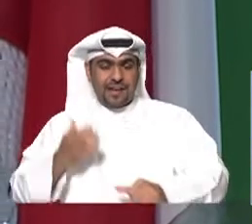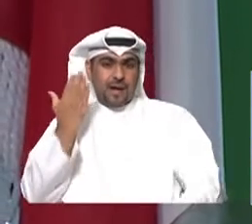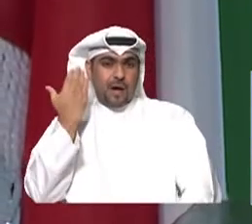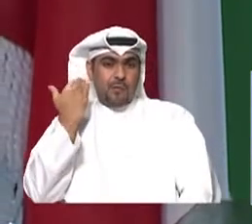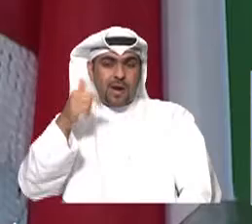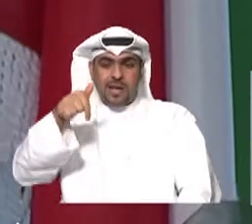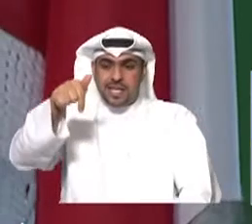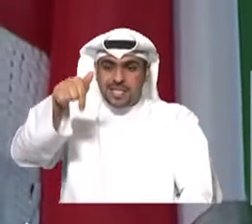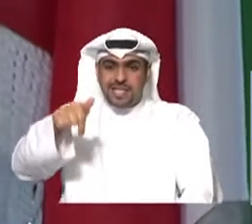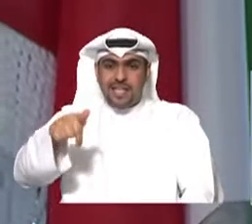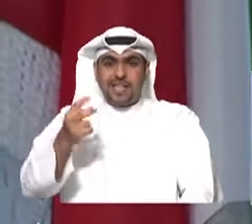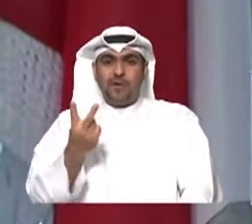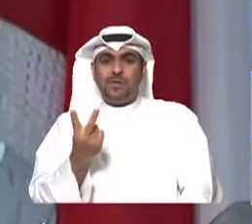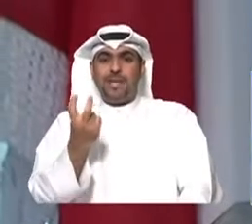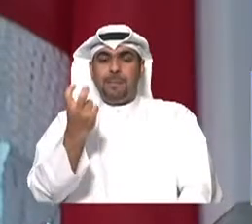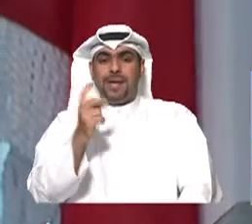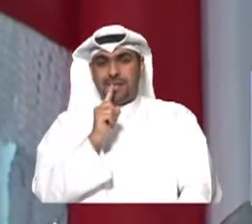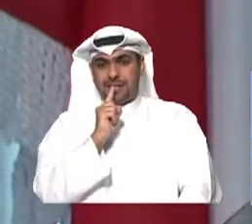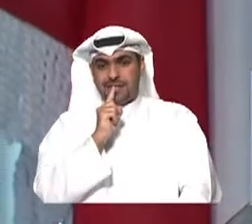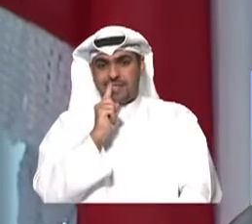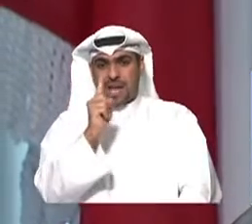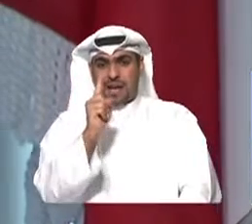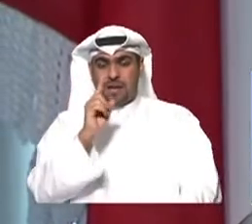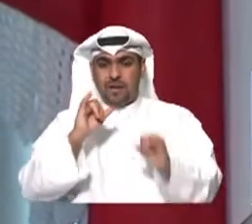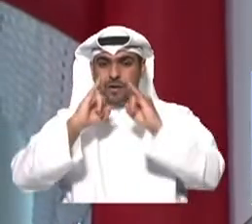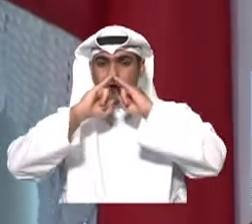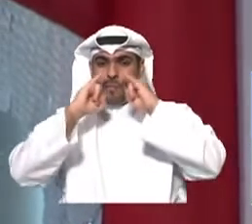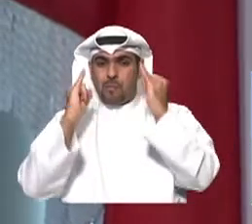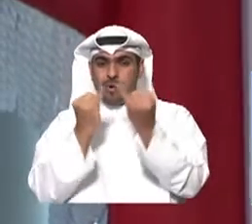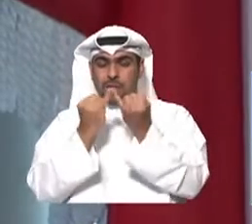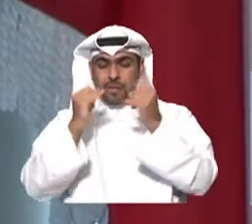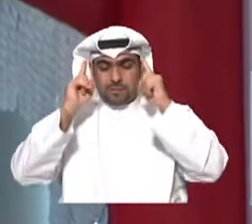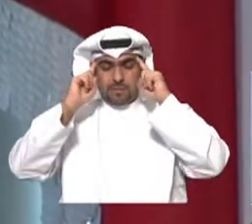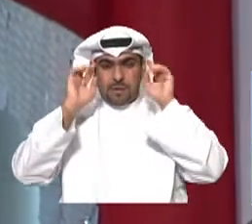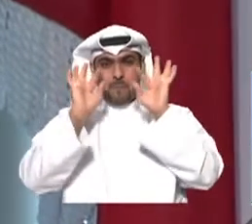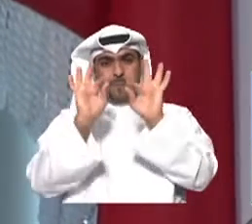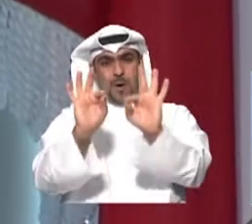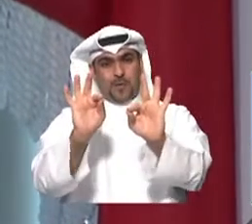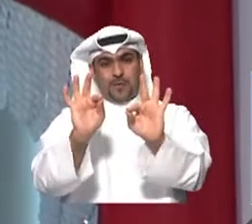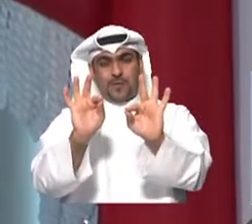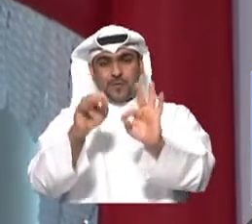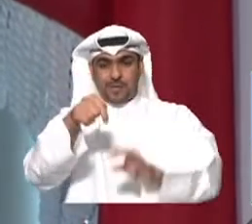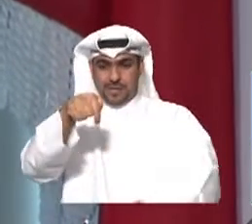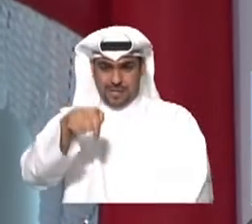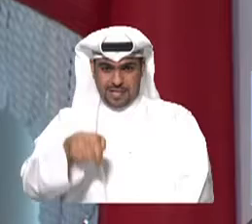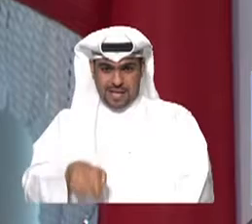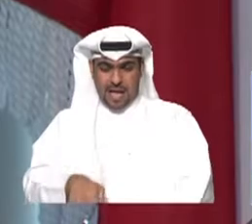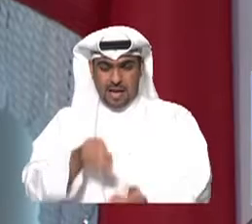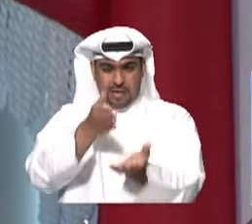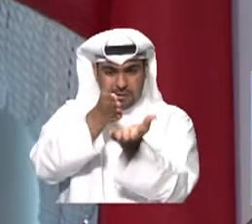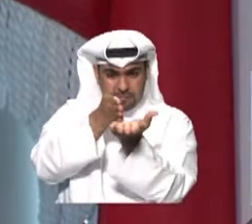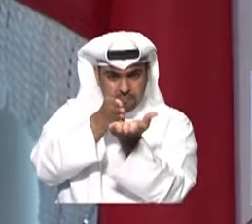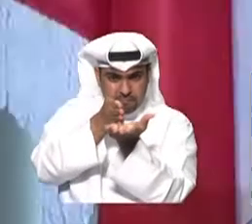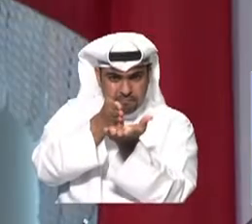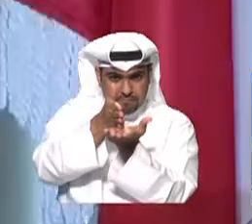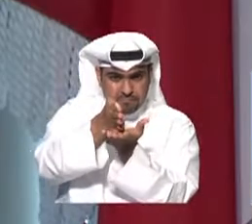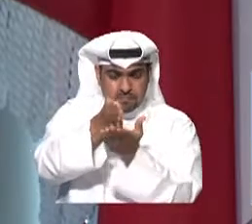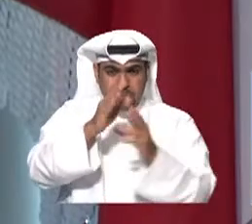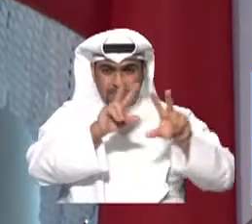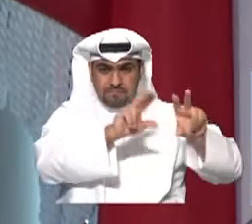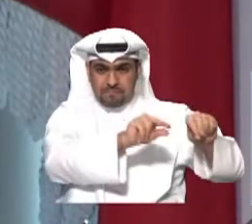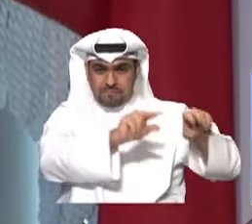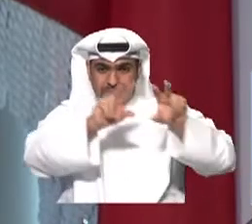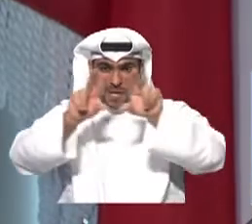المنظمة العريقة والذي أضحى مرجعا أساسيا لعملنا الدولي، فضلا عن كوني أحد